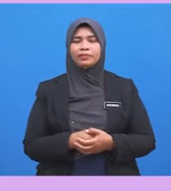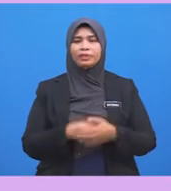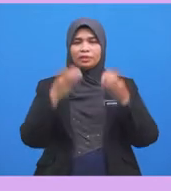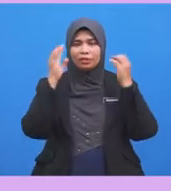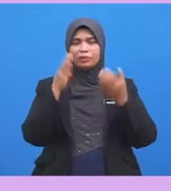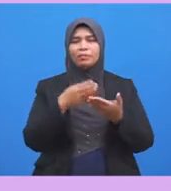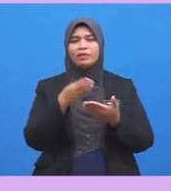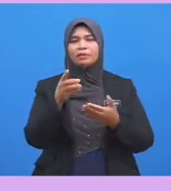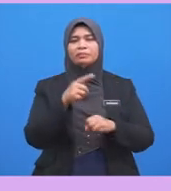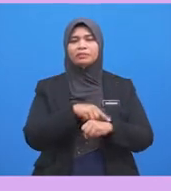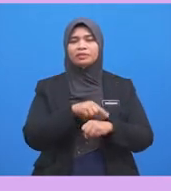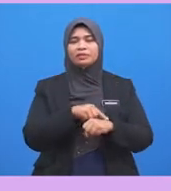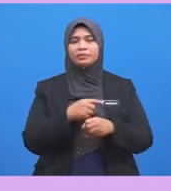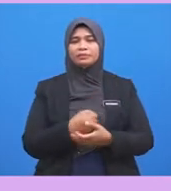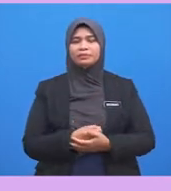berikan masa ya.